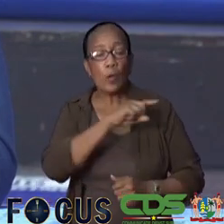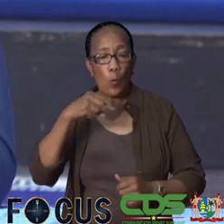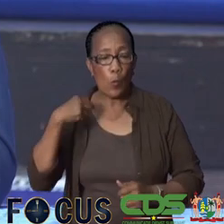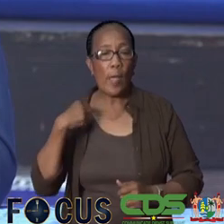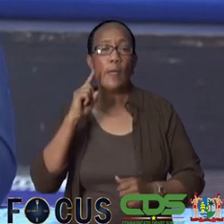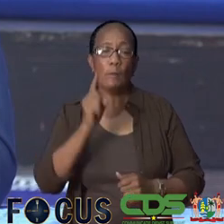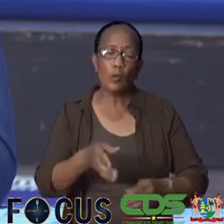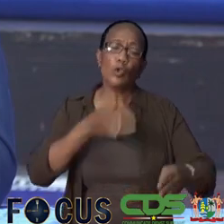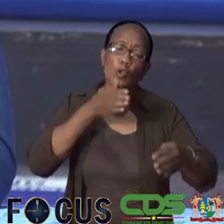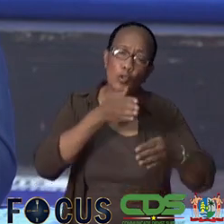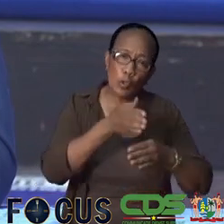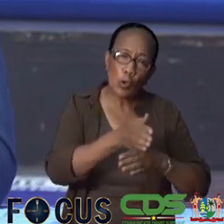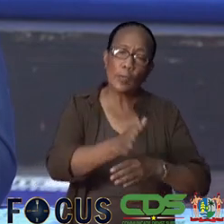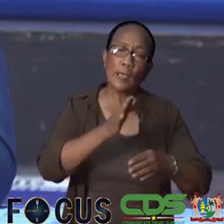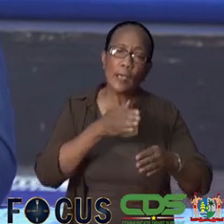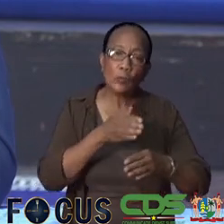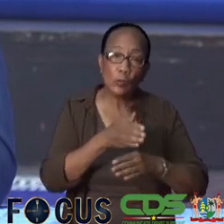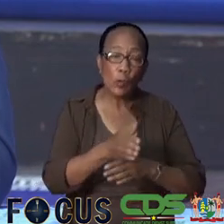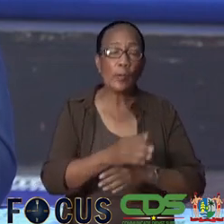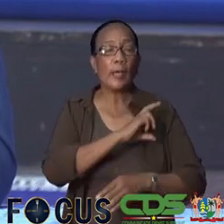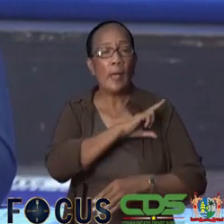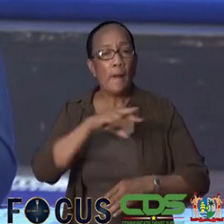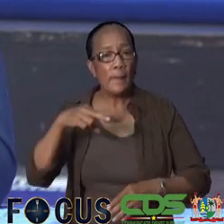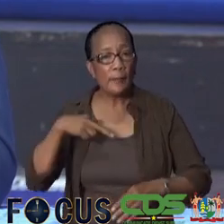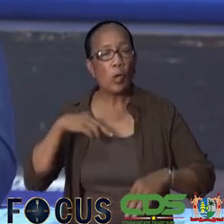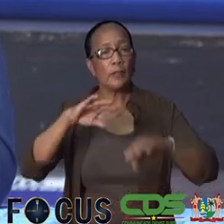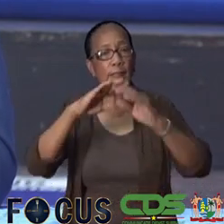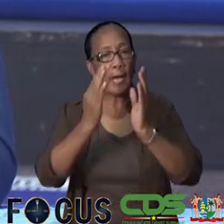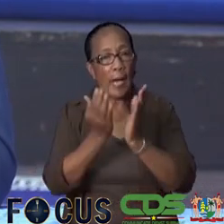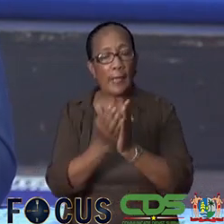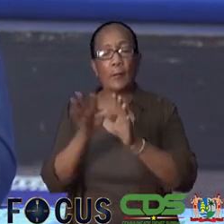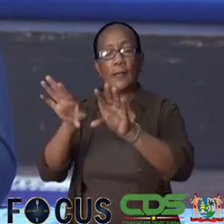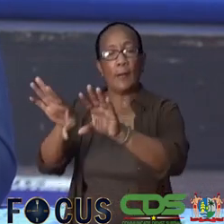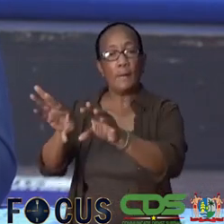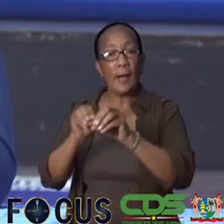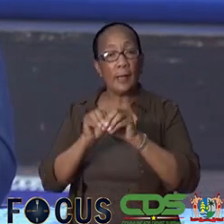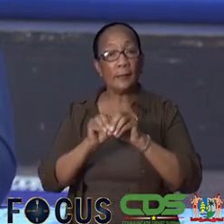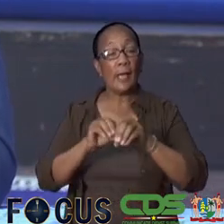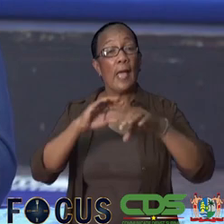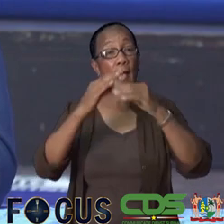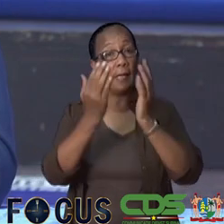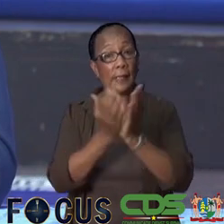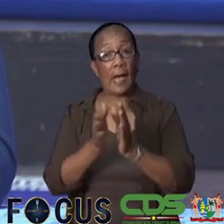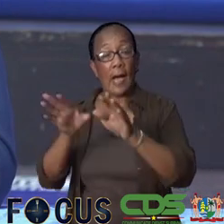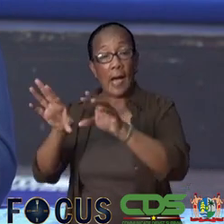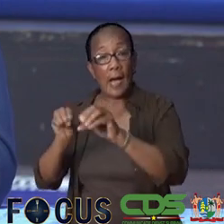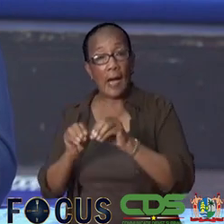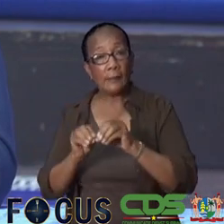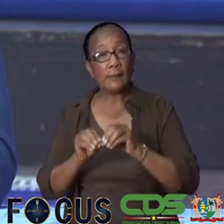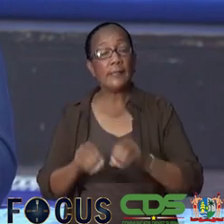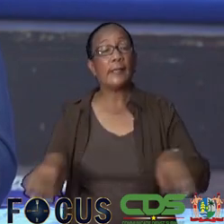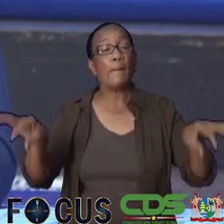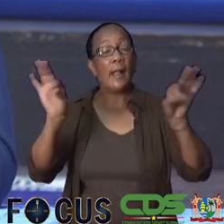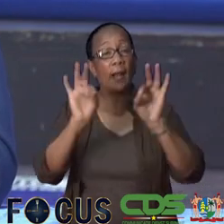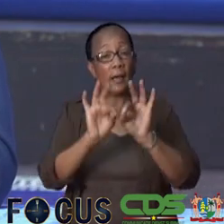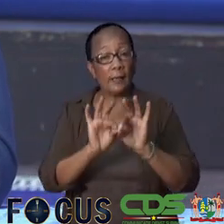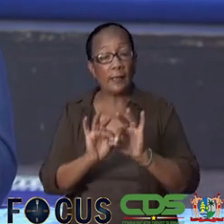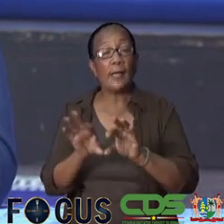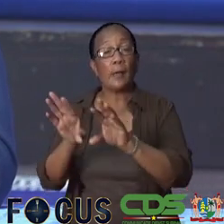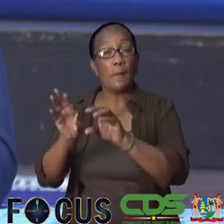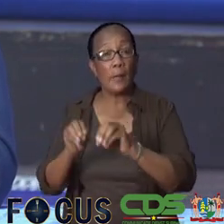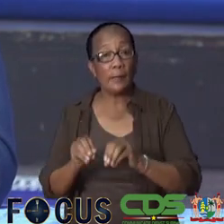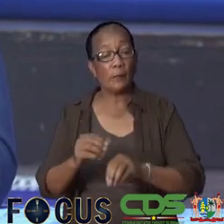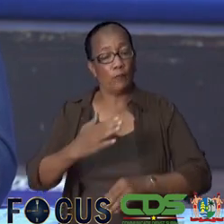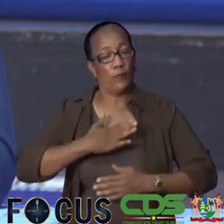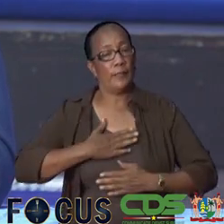gewoon door moeten gaan met onze algemene maatregelen. En de algemene maatregelen zijn de meest belangrijke maatregelen die u